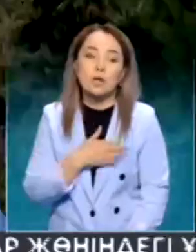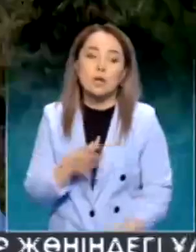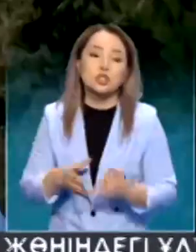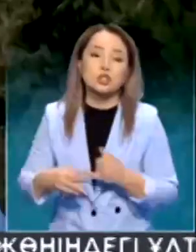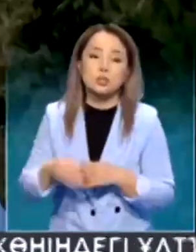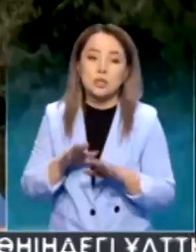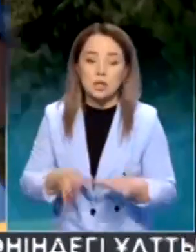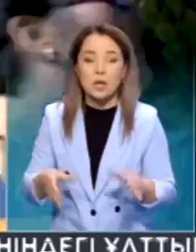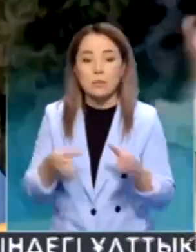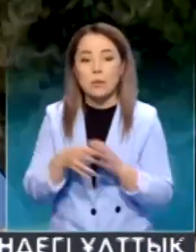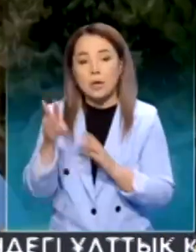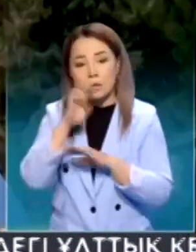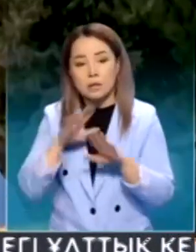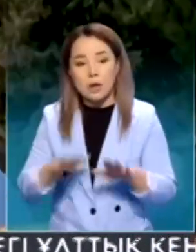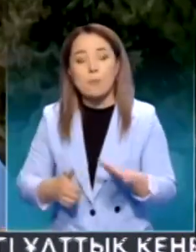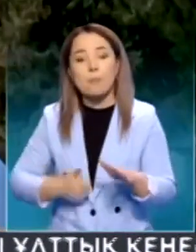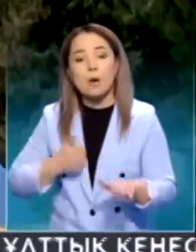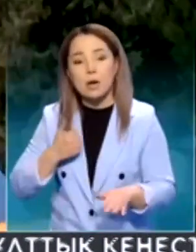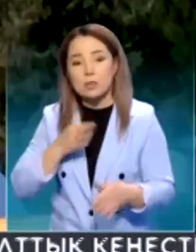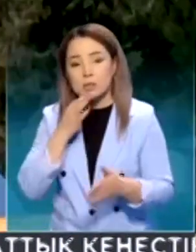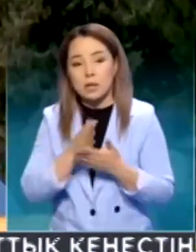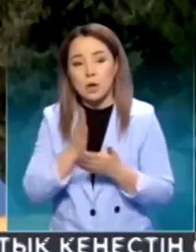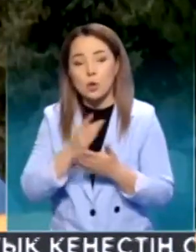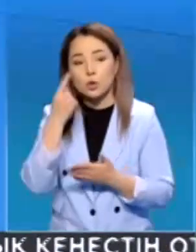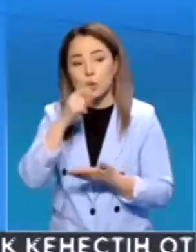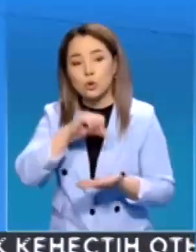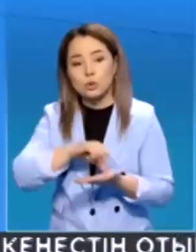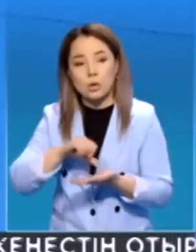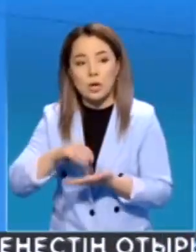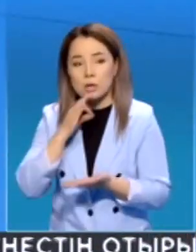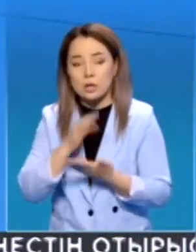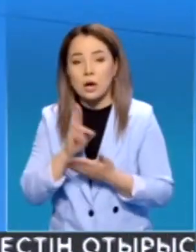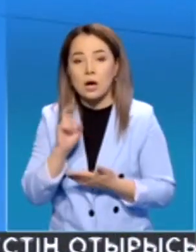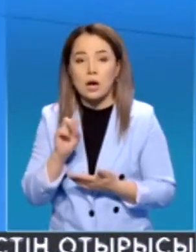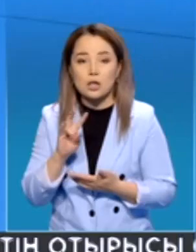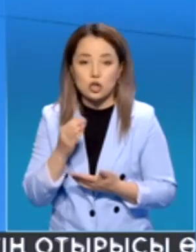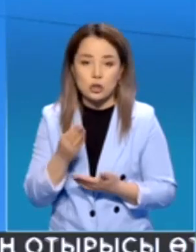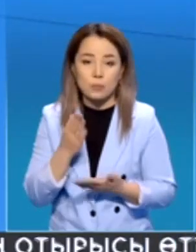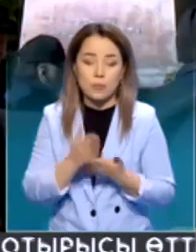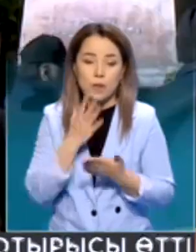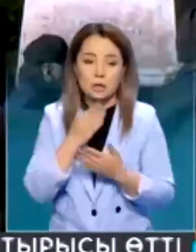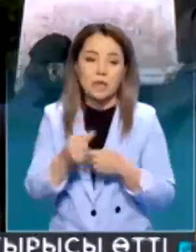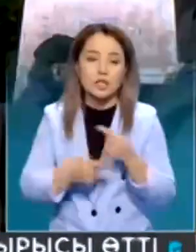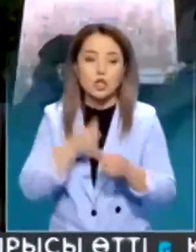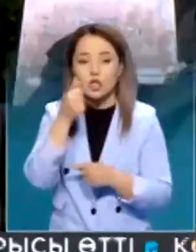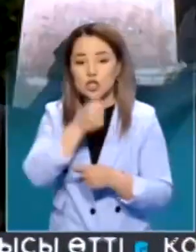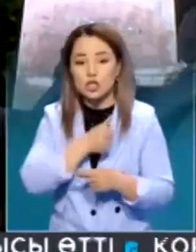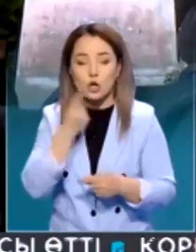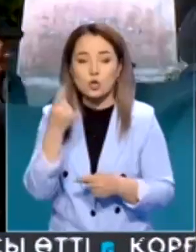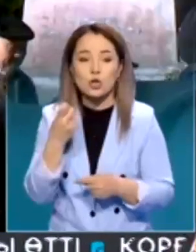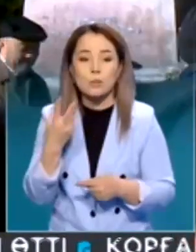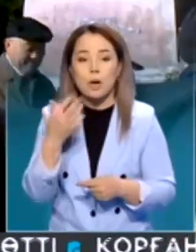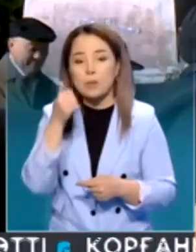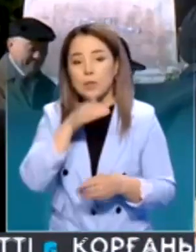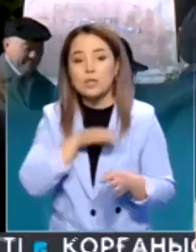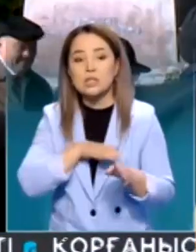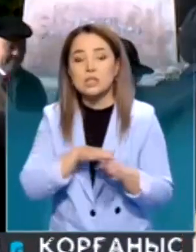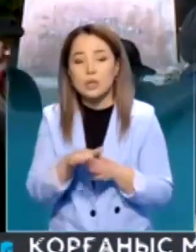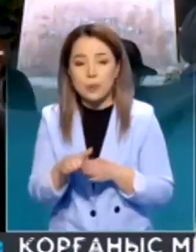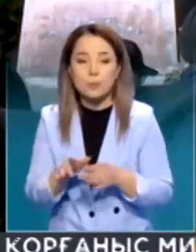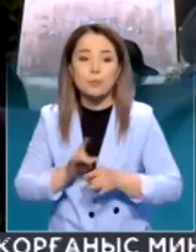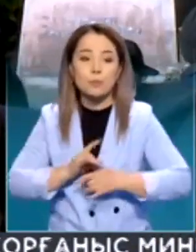жеріміз үшін үлкен мақтанышты тұлға болғандықтан Қаныштың келесі жылы келетін 125